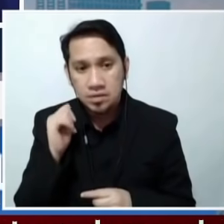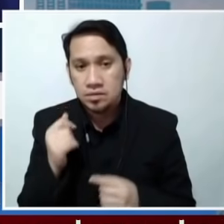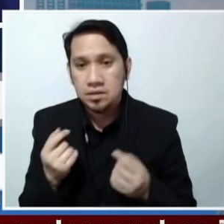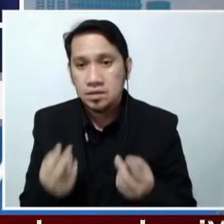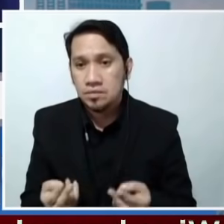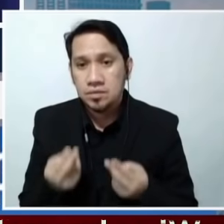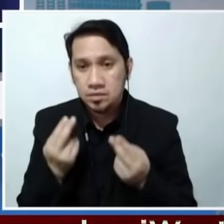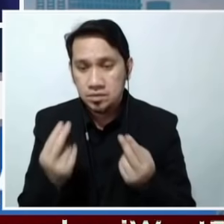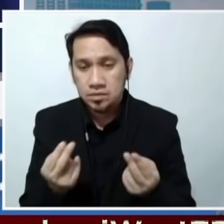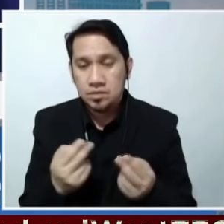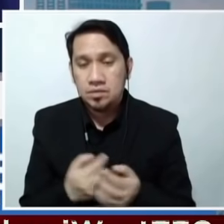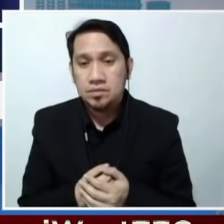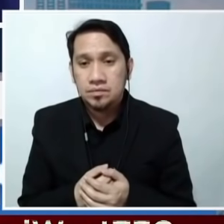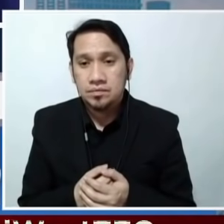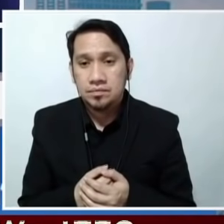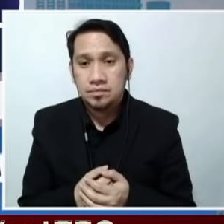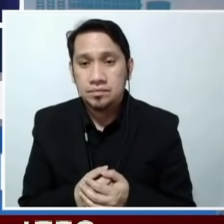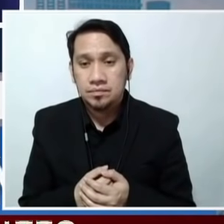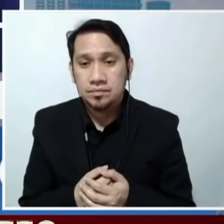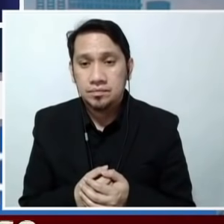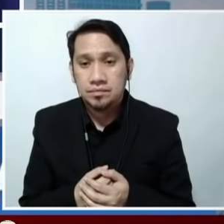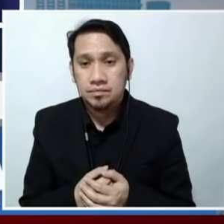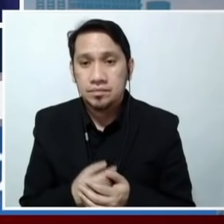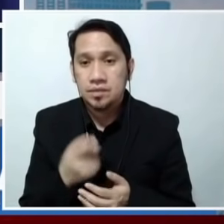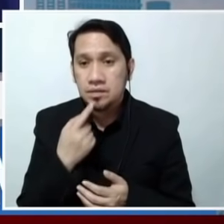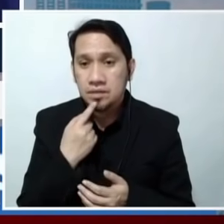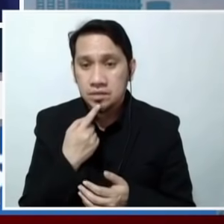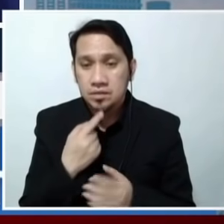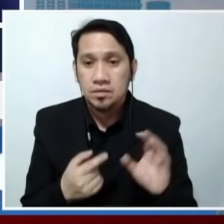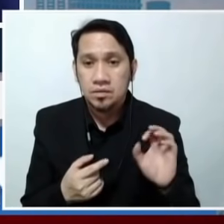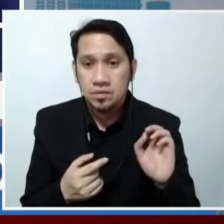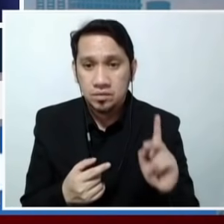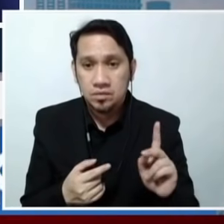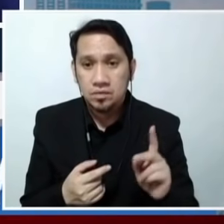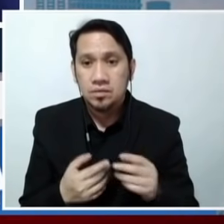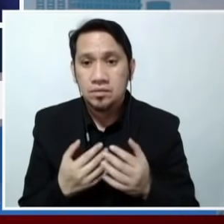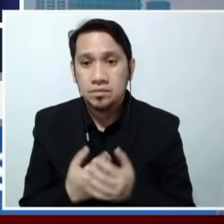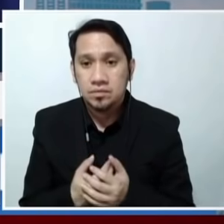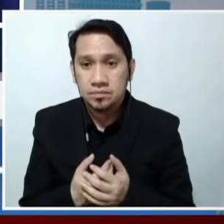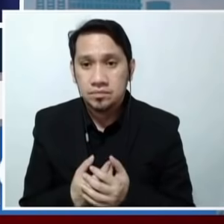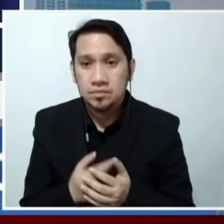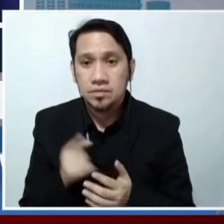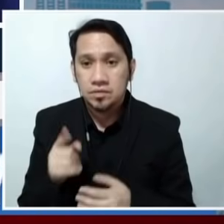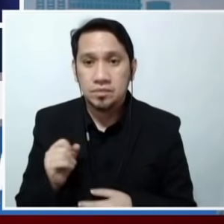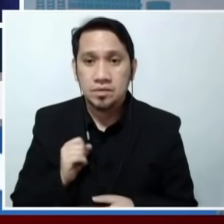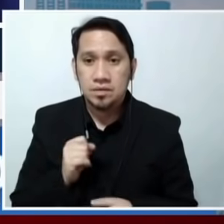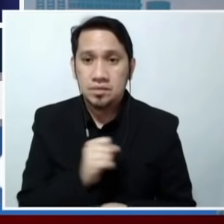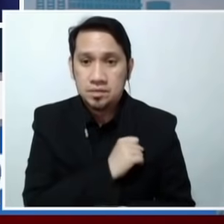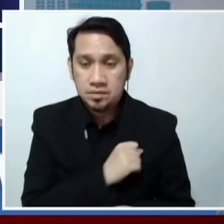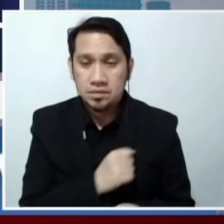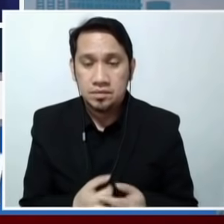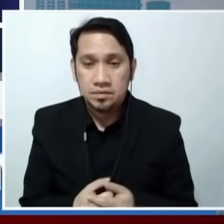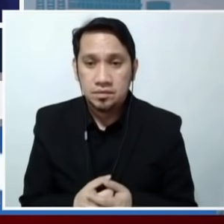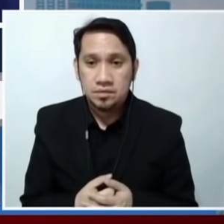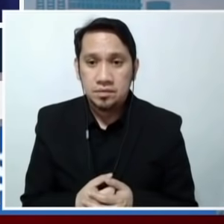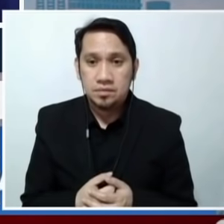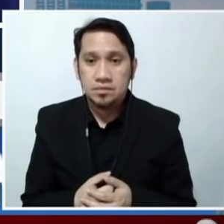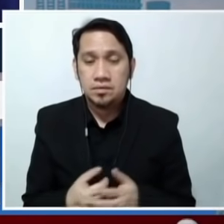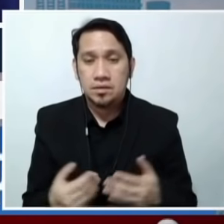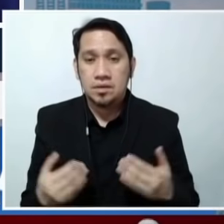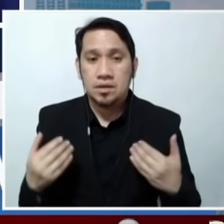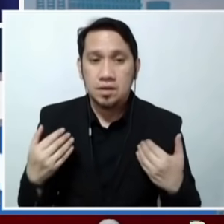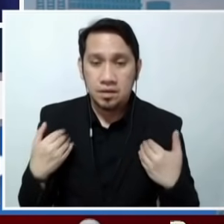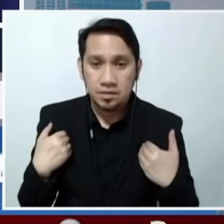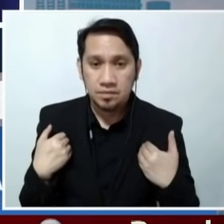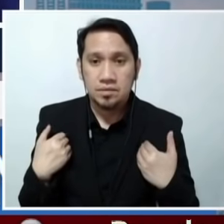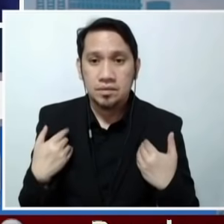tatayo niya sirain na yung salita niya, edi sabi ko, okay, takbo ka na lang ng senador. Po, para magkaroon,